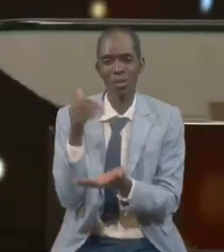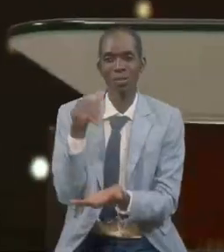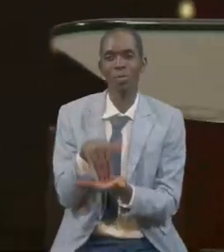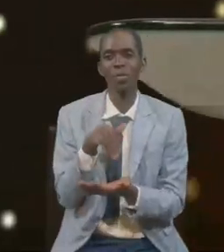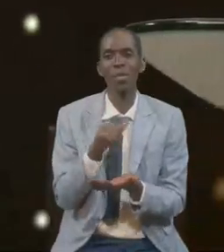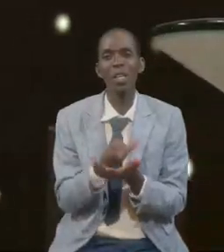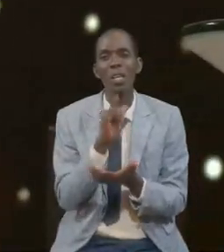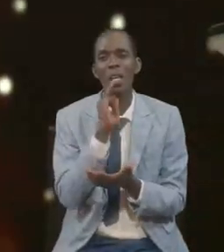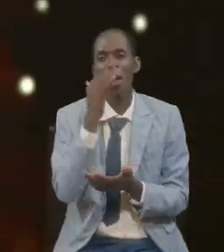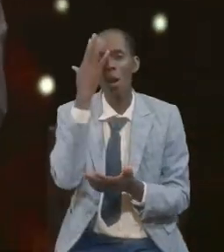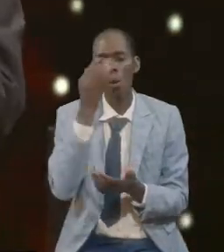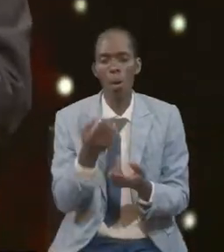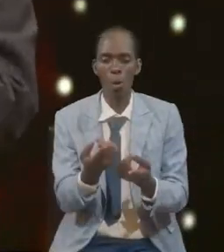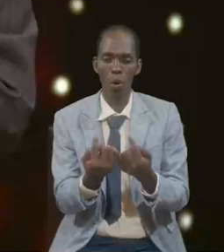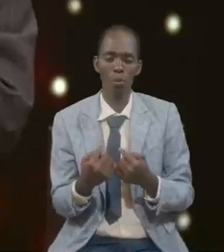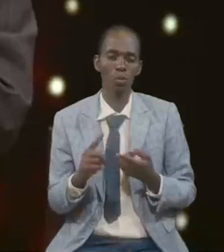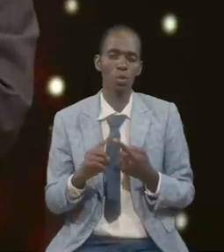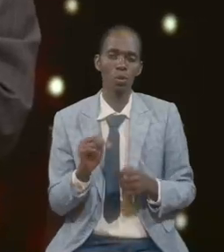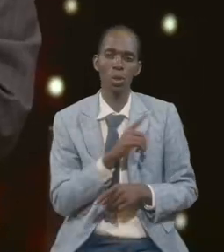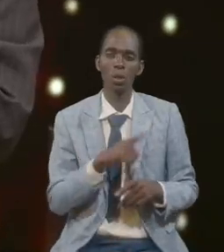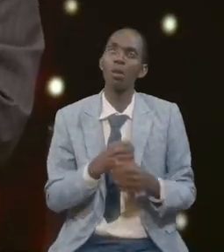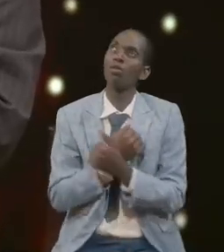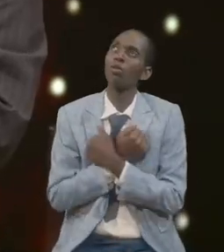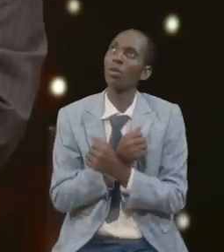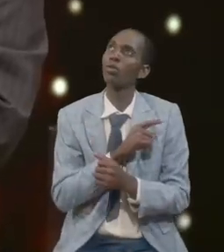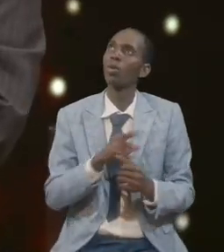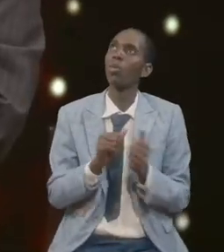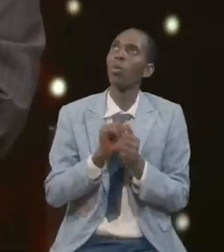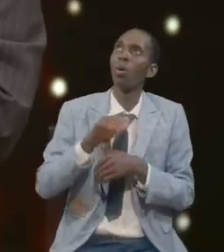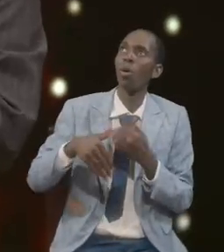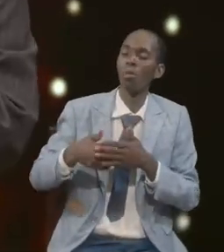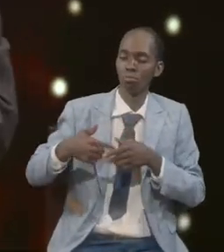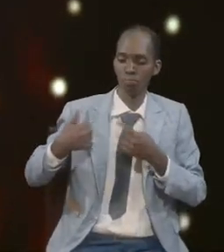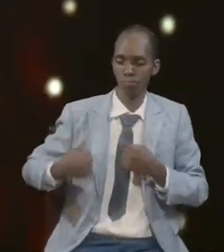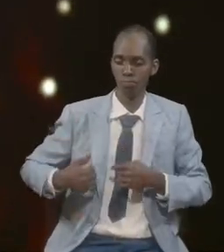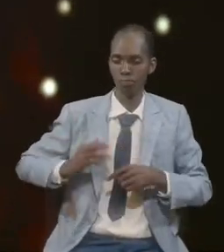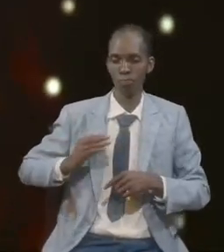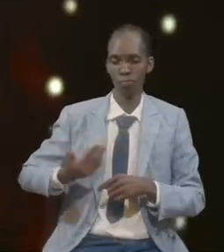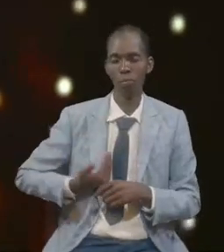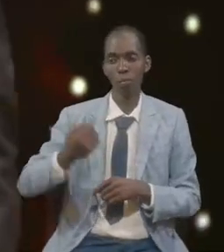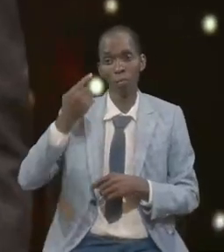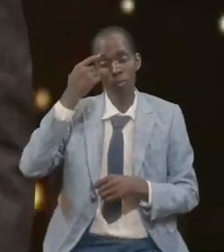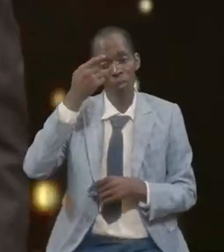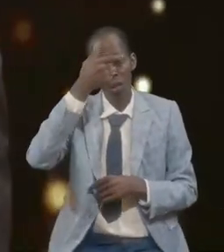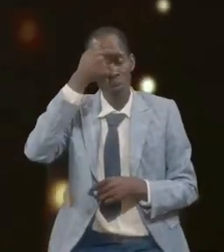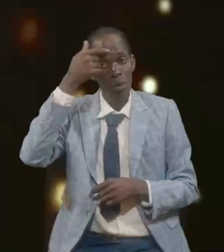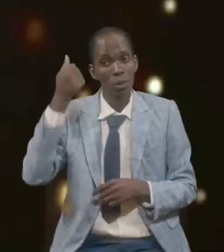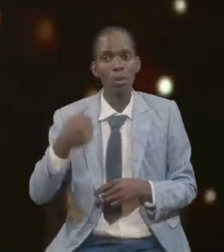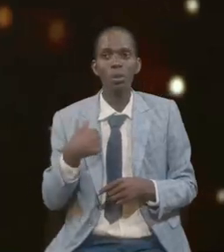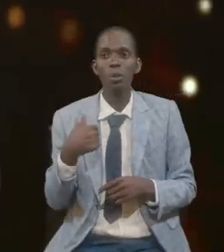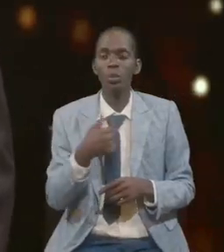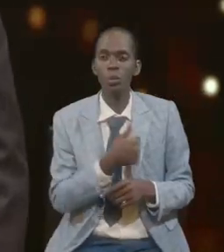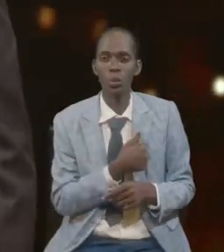C'est pourquoi nous venons au Seigneur, nous l'aimons de tout notre corps, de toute notre âme, de toute notre pensée, parce que nous ne